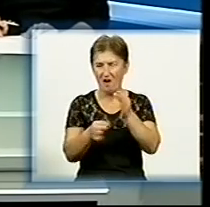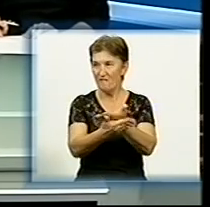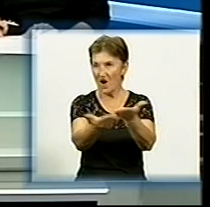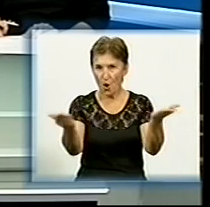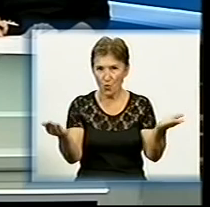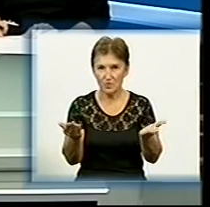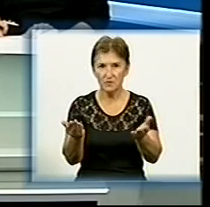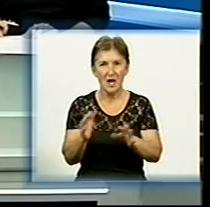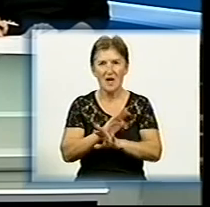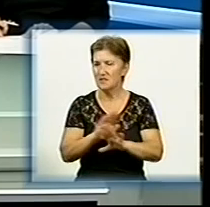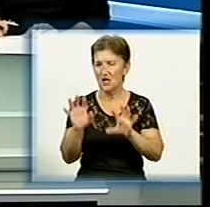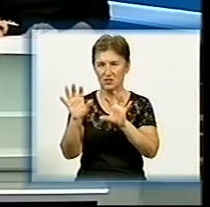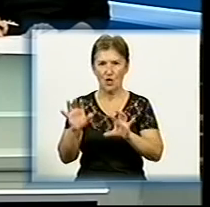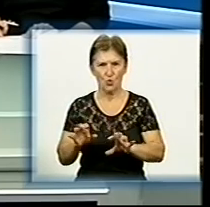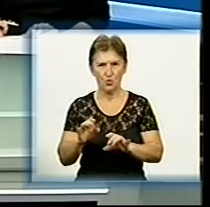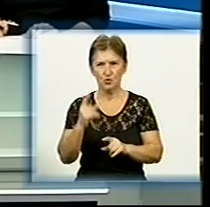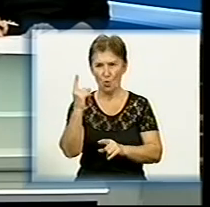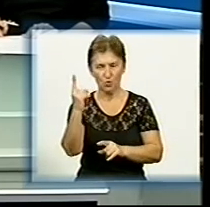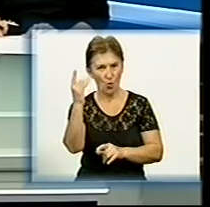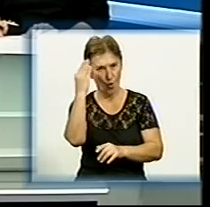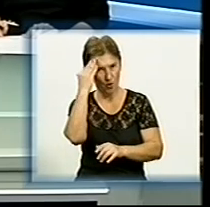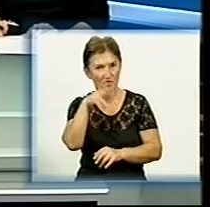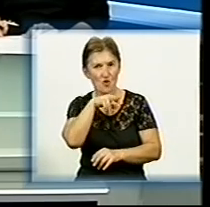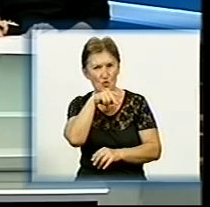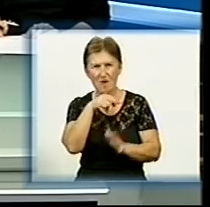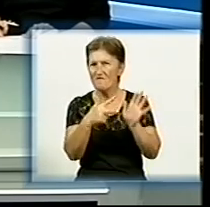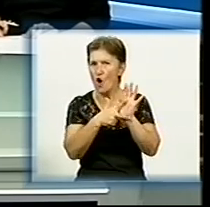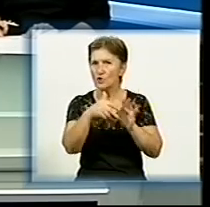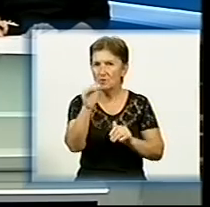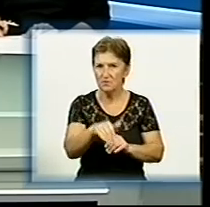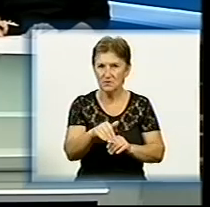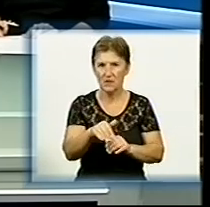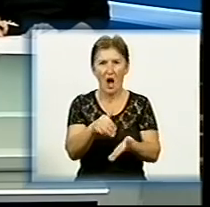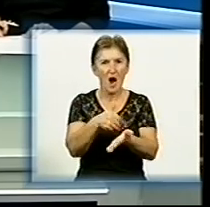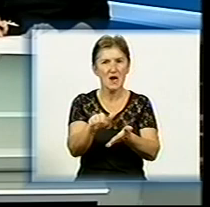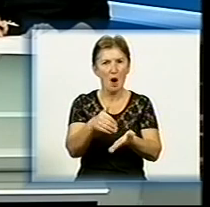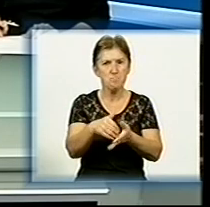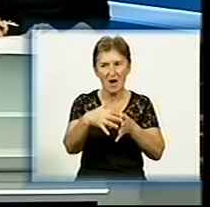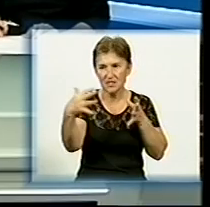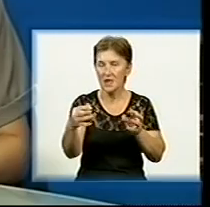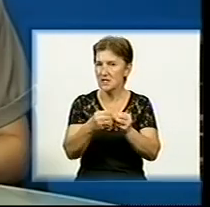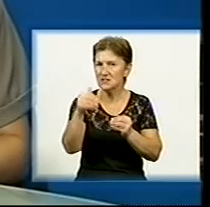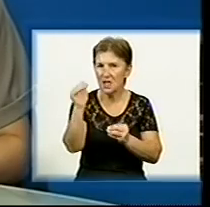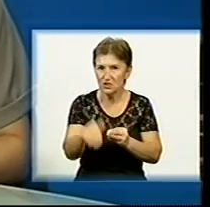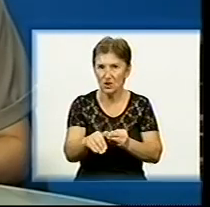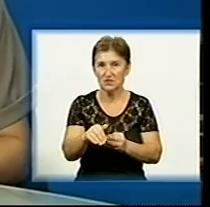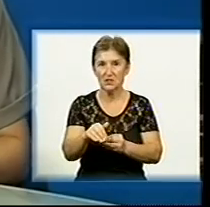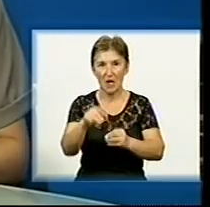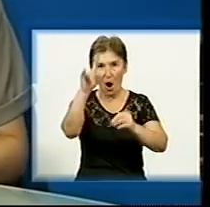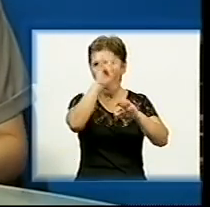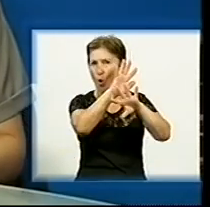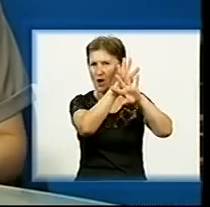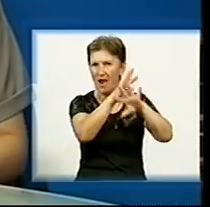за незаконно добуту косулю за одну голову це 8 тисяч гривень, за кабана це 10 тисяч гривень, за оленя